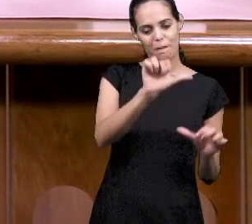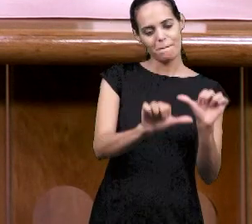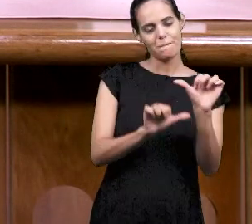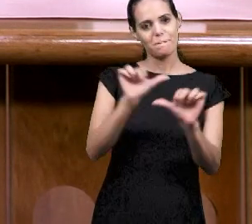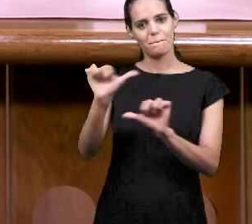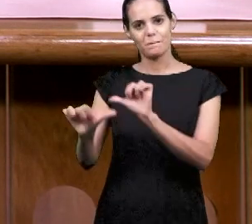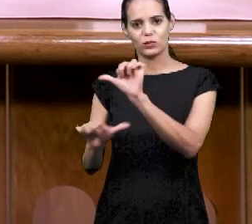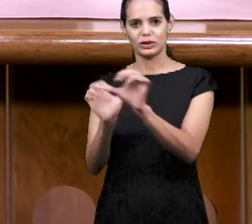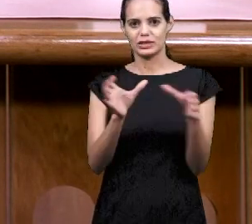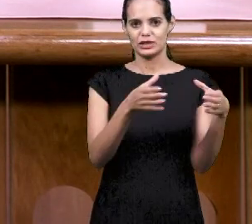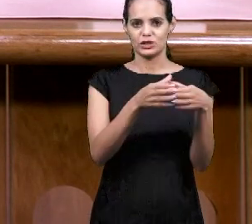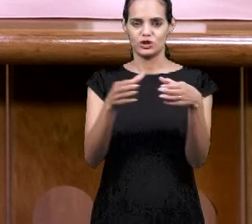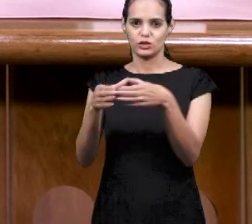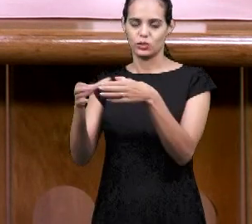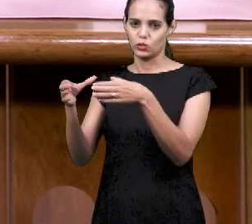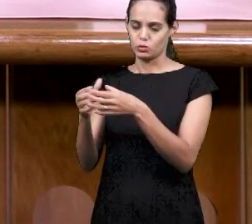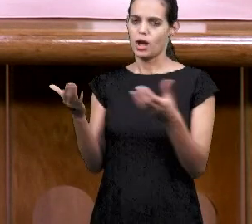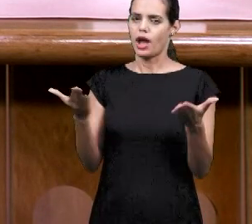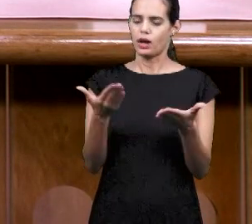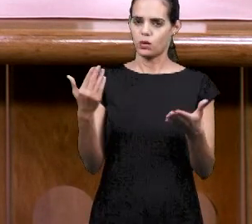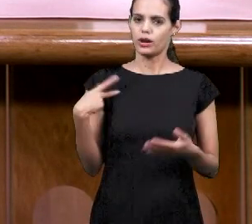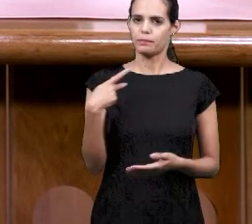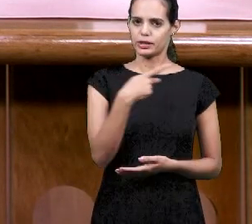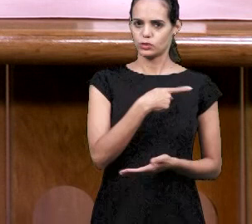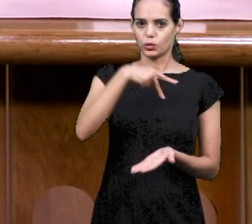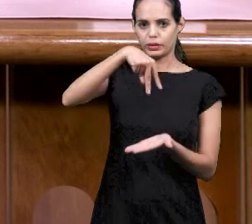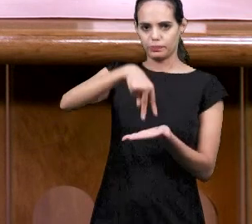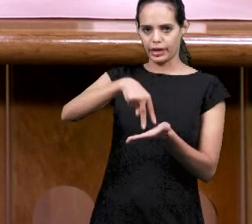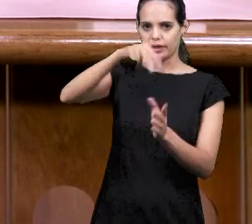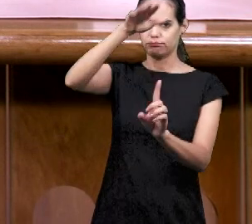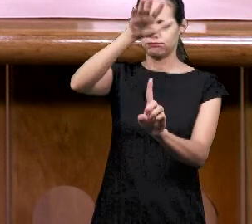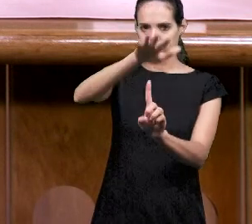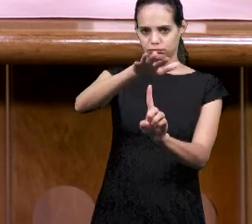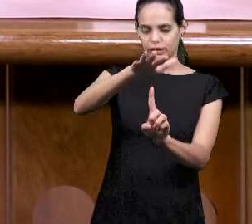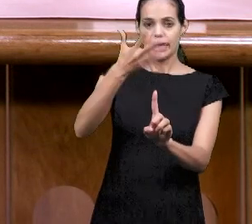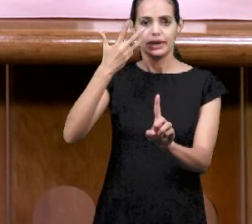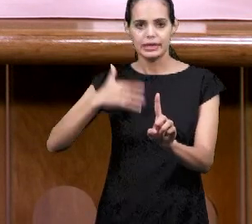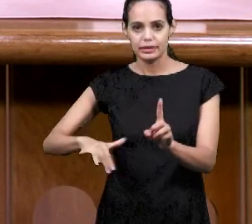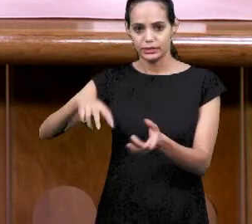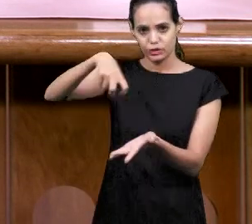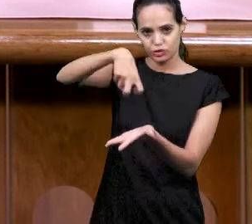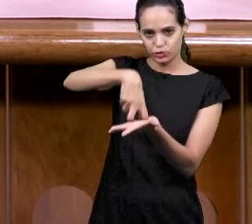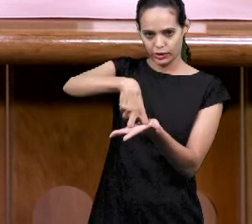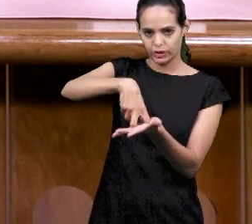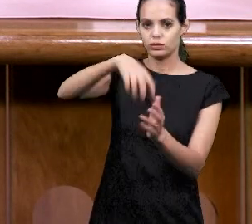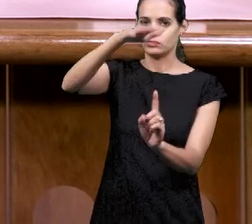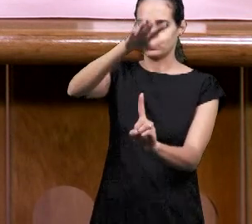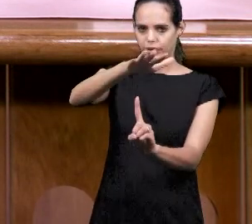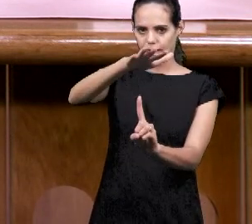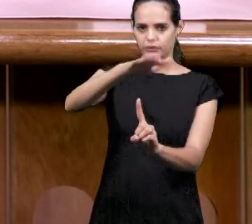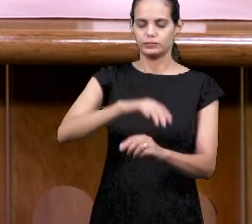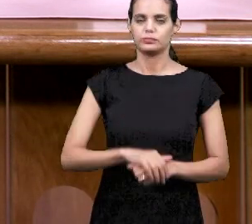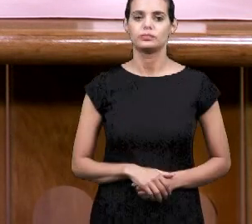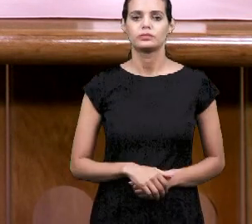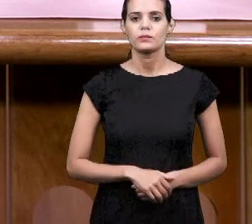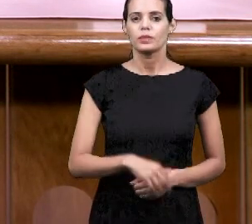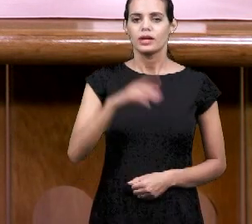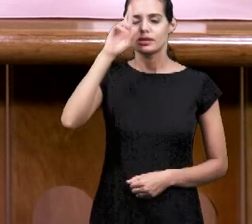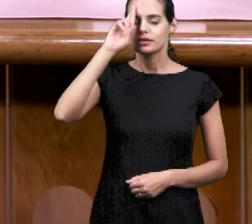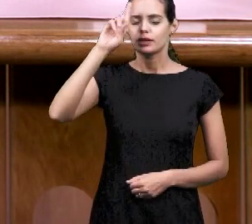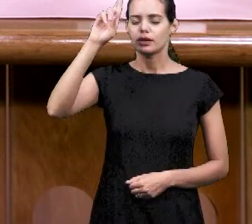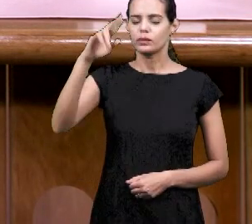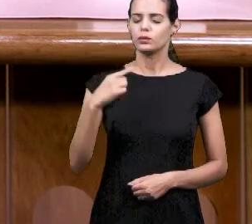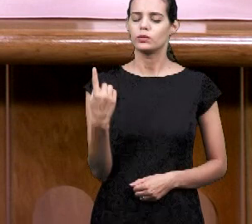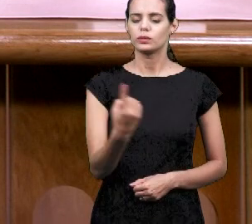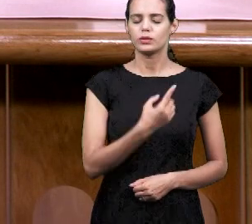et nous faisons une invitation à tous les pasteurs, où qu'ils soient en ce moment, afin qu'ils puissent imposer leurs mains aussi pour